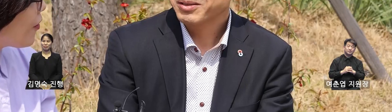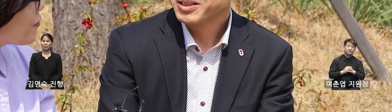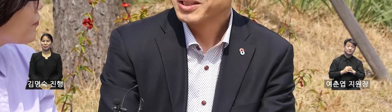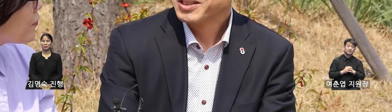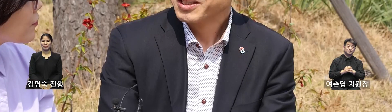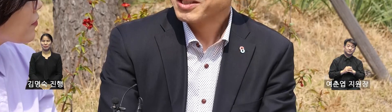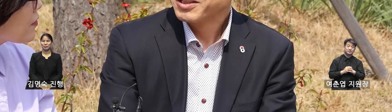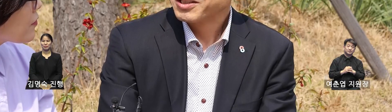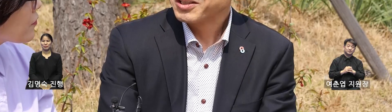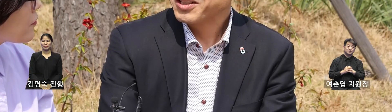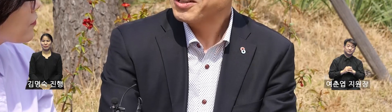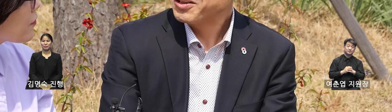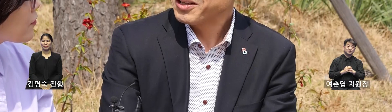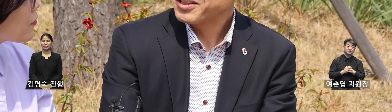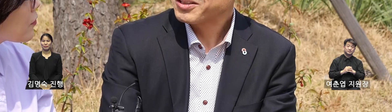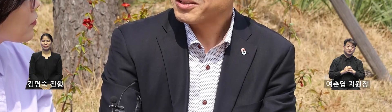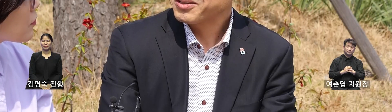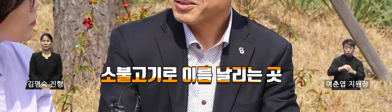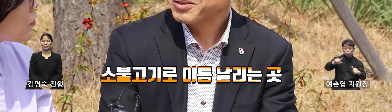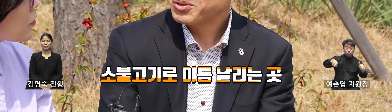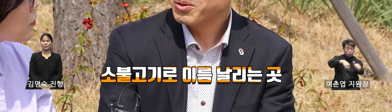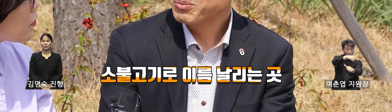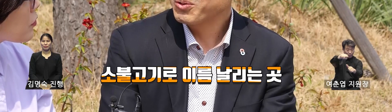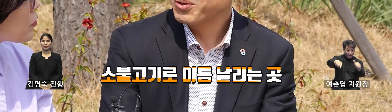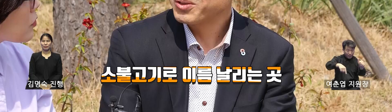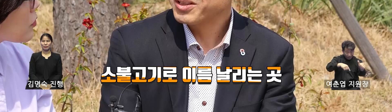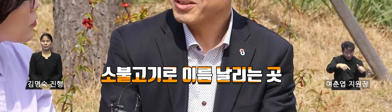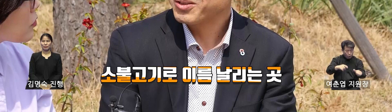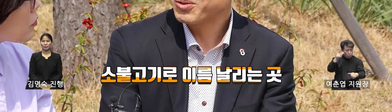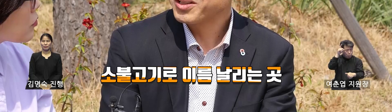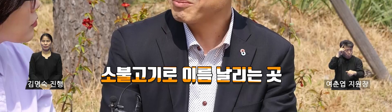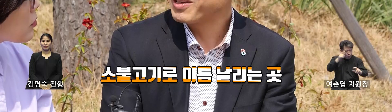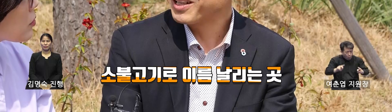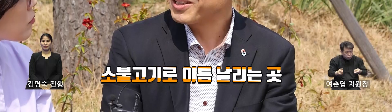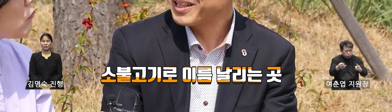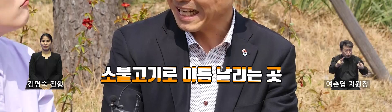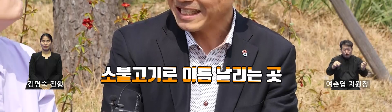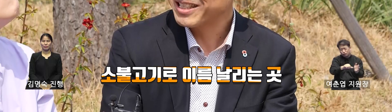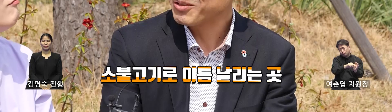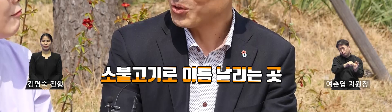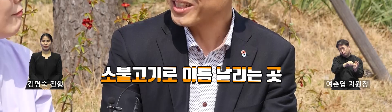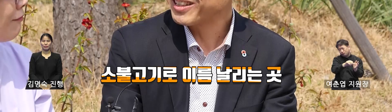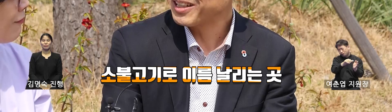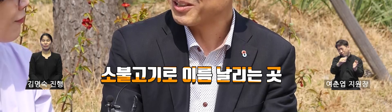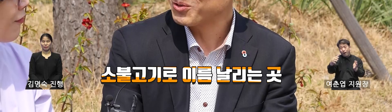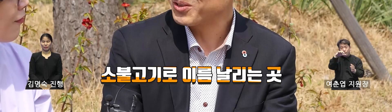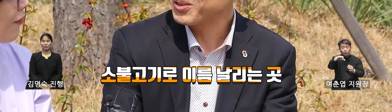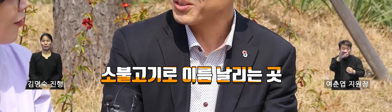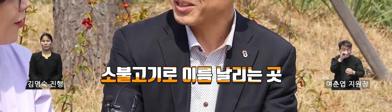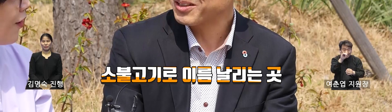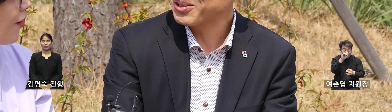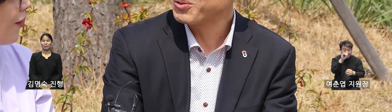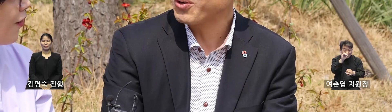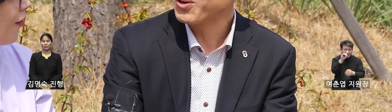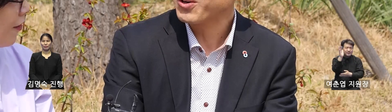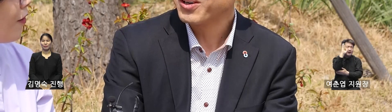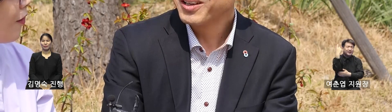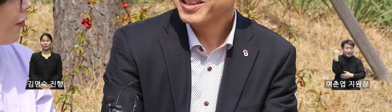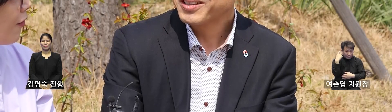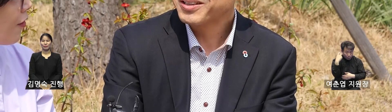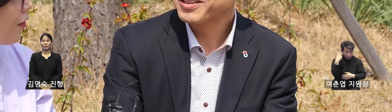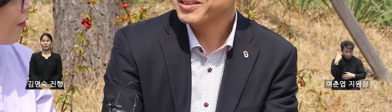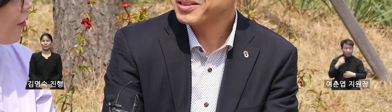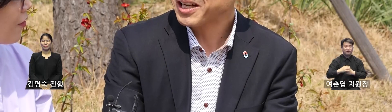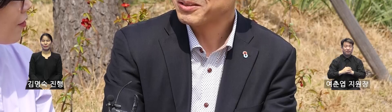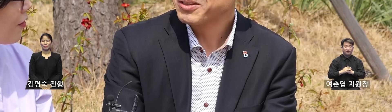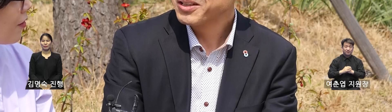뭐, 이 일대에서 소불고기로 이름을 날리는 곳이 있다라고 제가 듣고